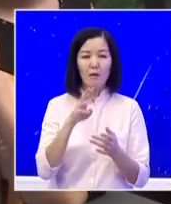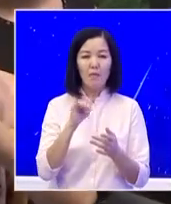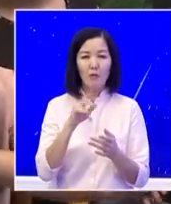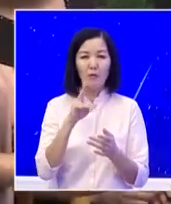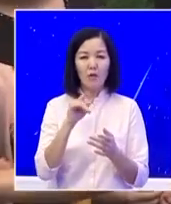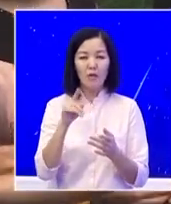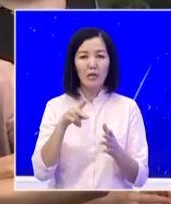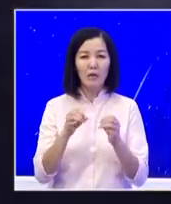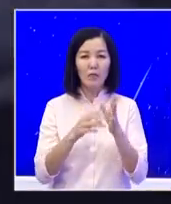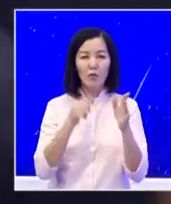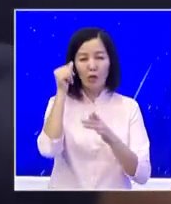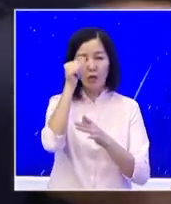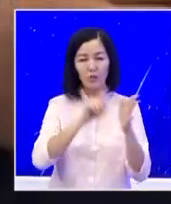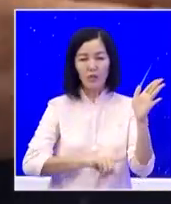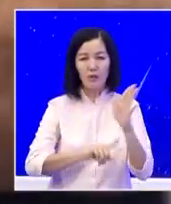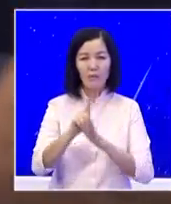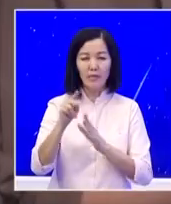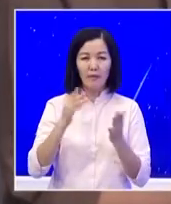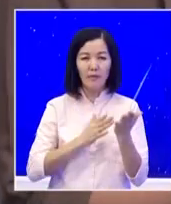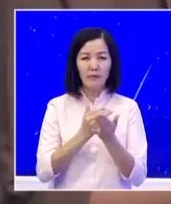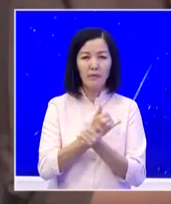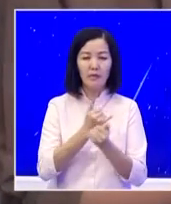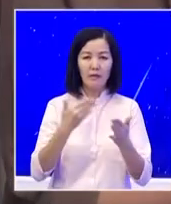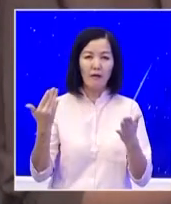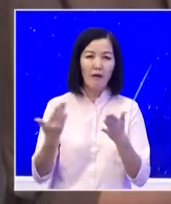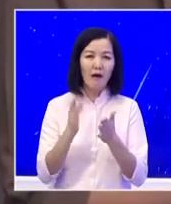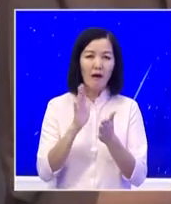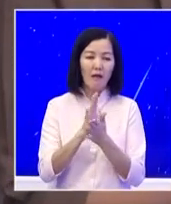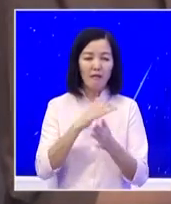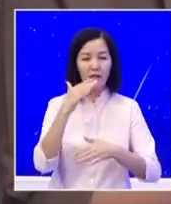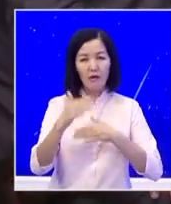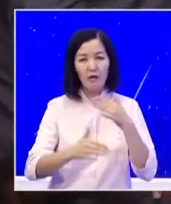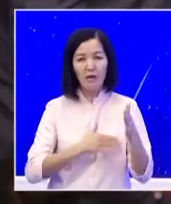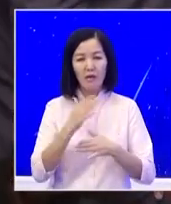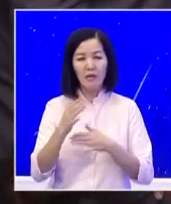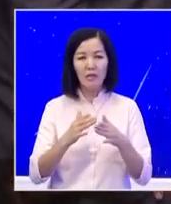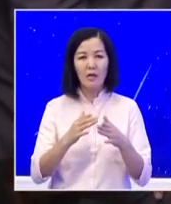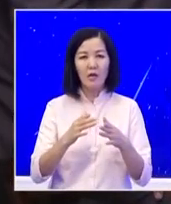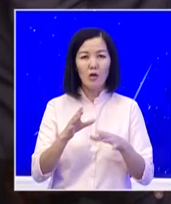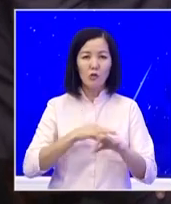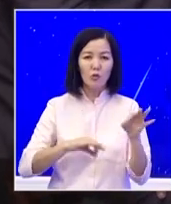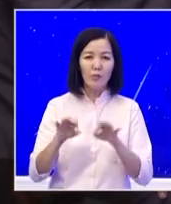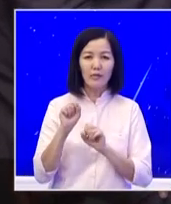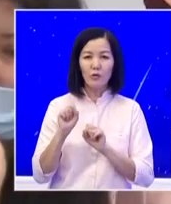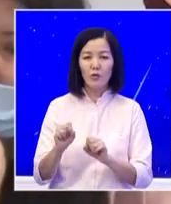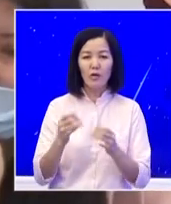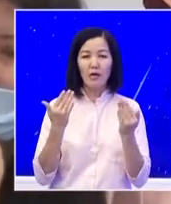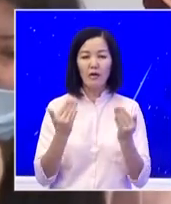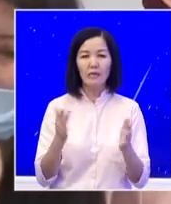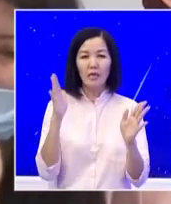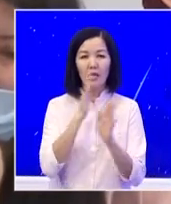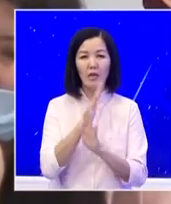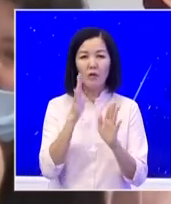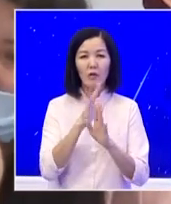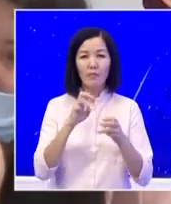саласында 2016 жылдан қызмет етеді. Қалдықтарды қайта өндіру бойынша докторлық диссертацияда қорғапты. Қазірде экологиялық